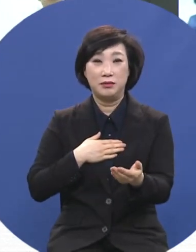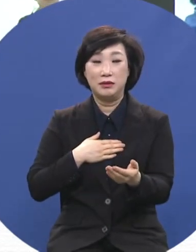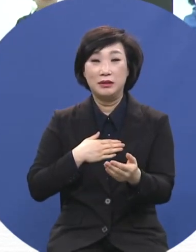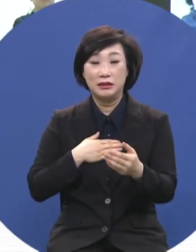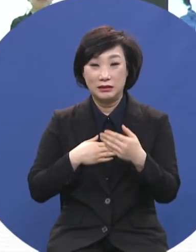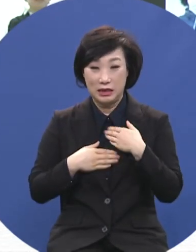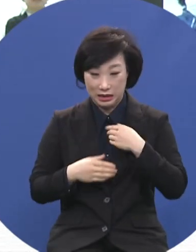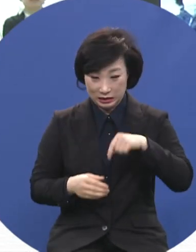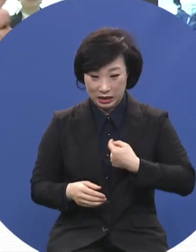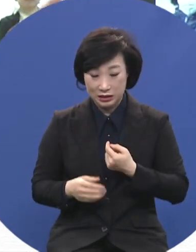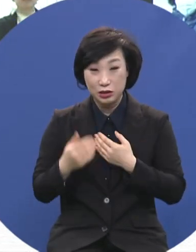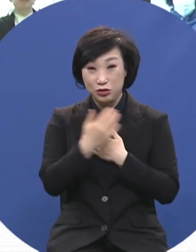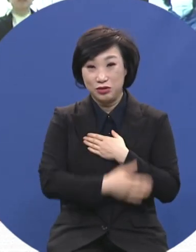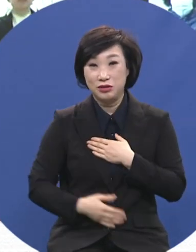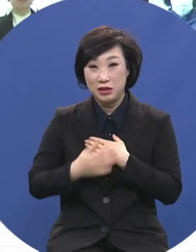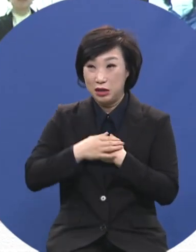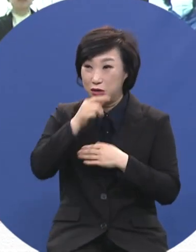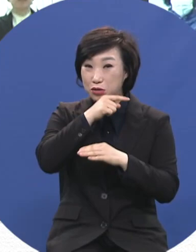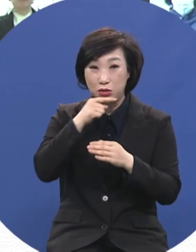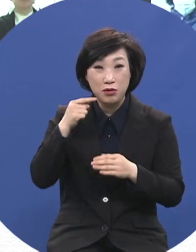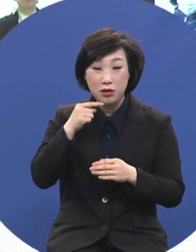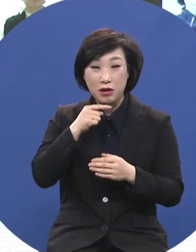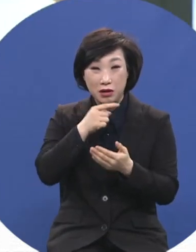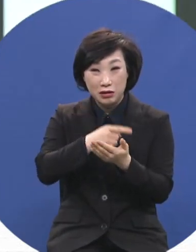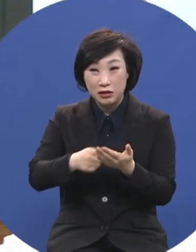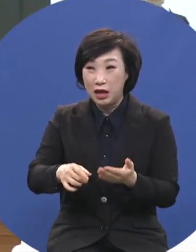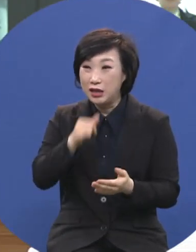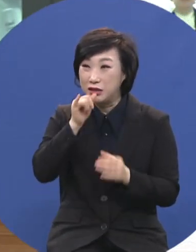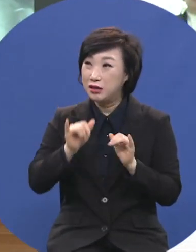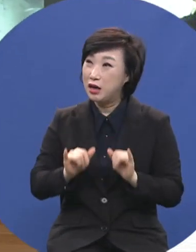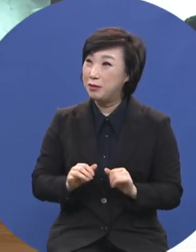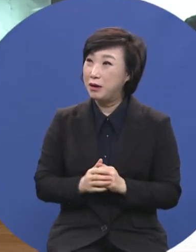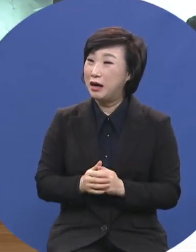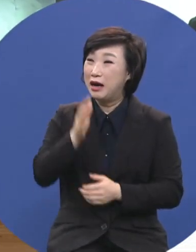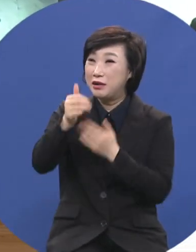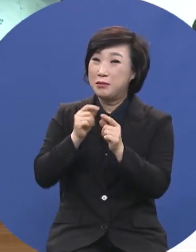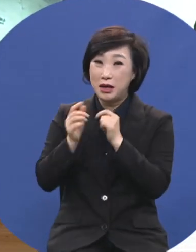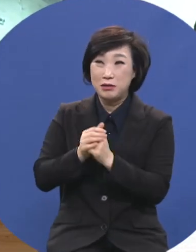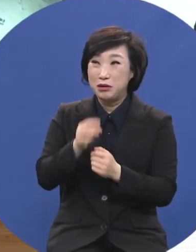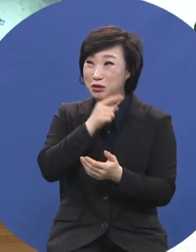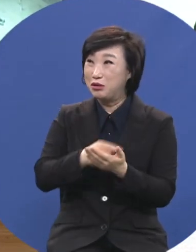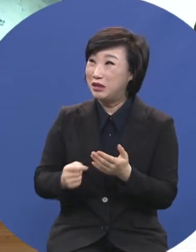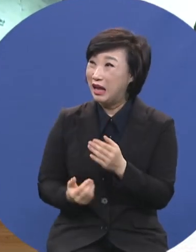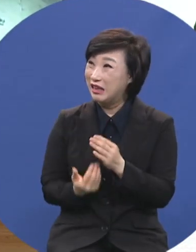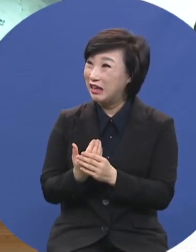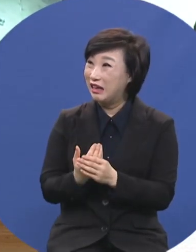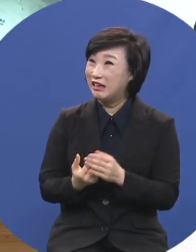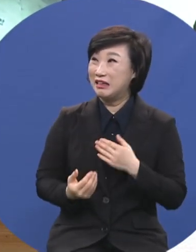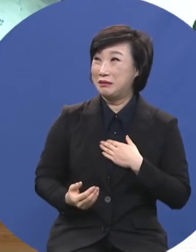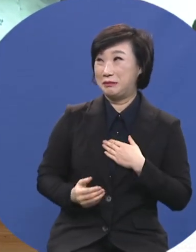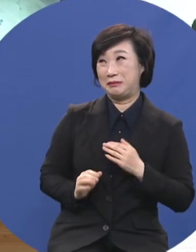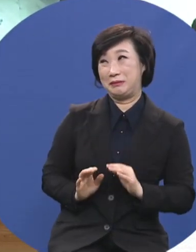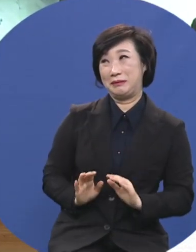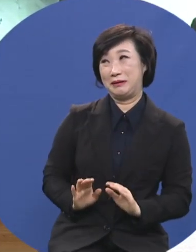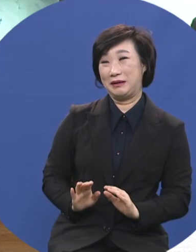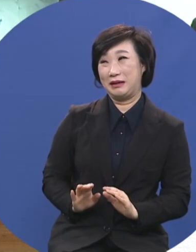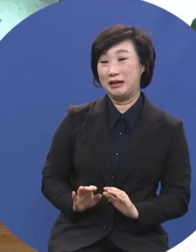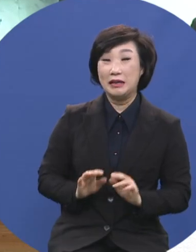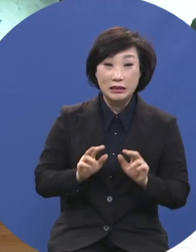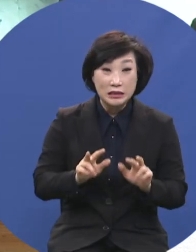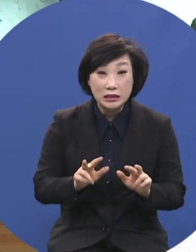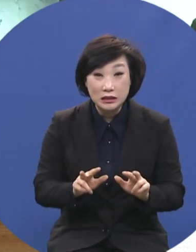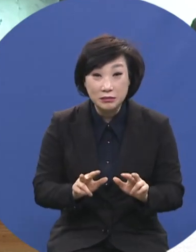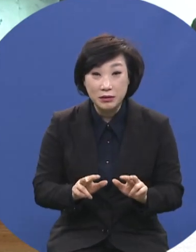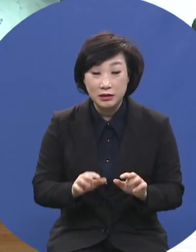자기 자신이 육신에 손해가 올까봐 하나님 말씀이 손해 끼치는가 싶어서 당장